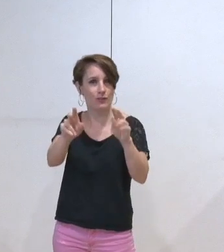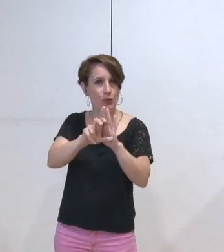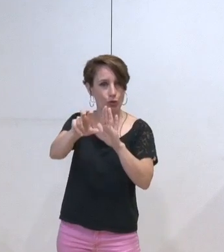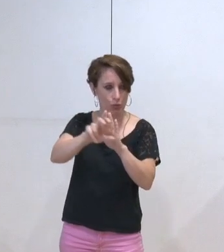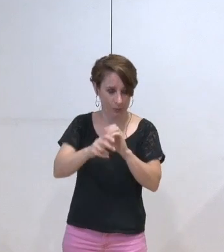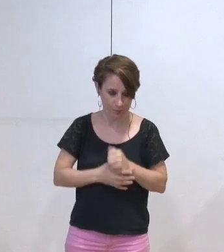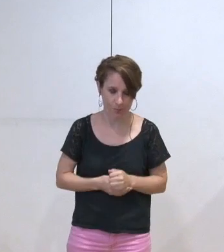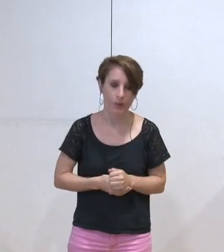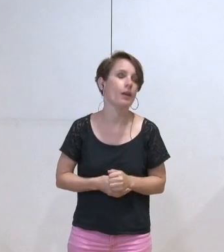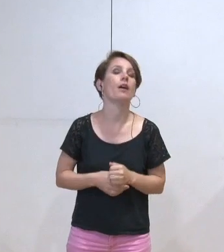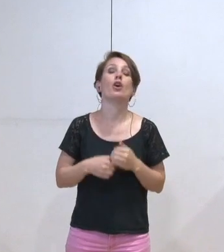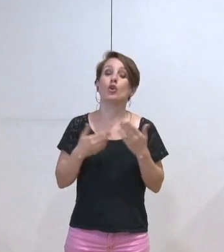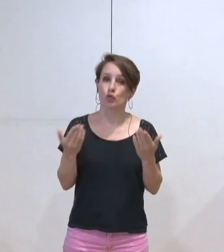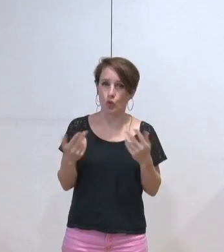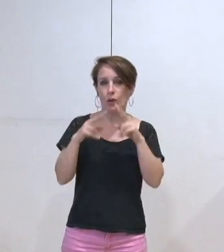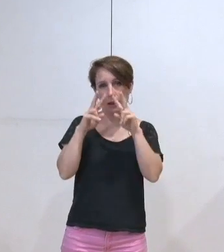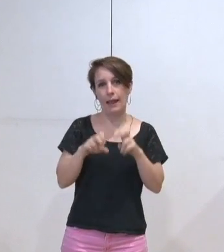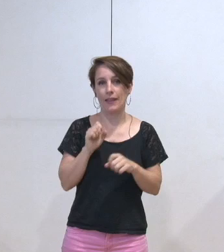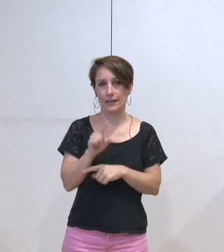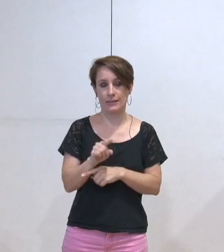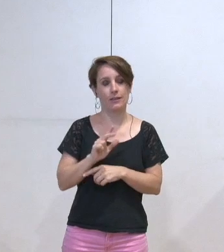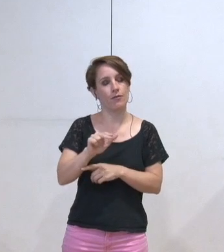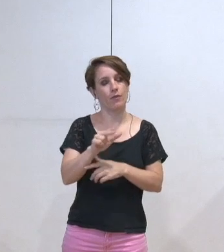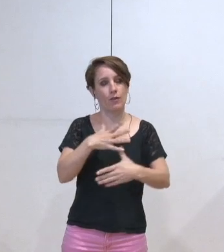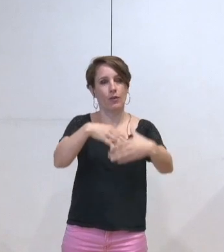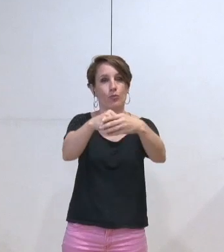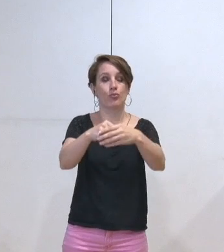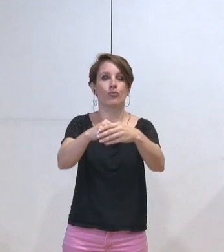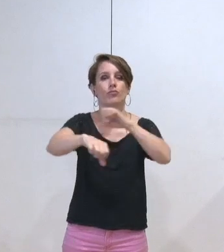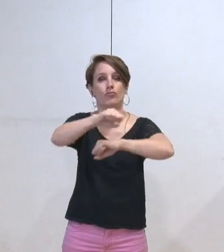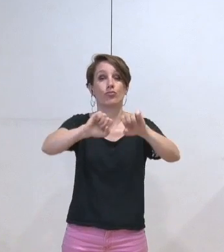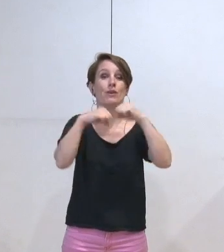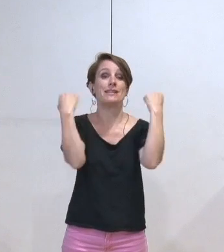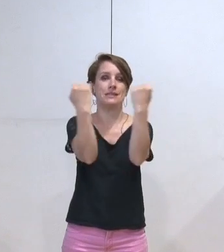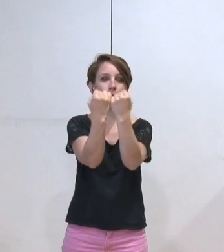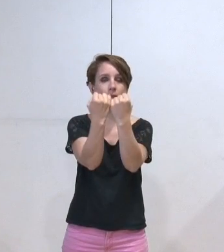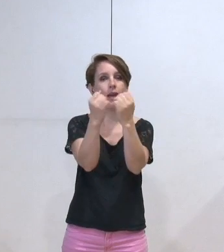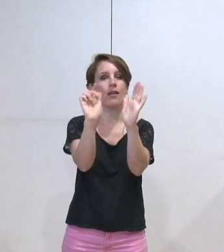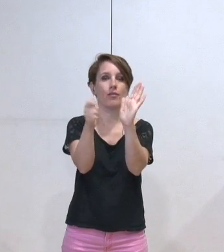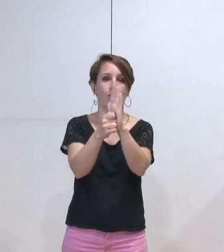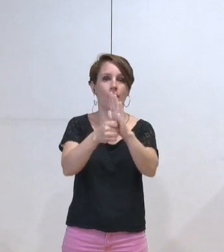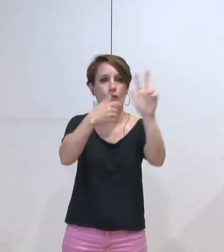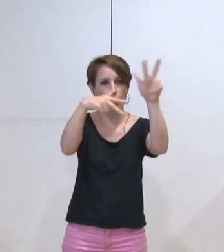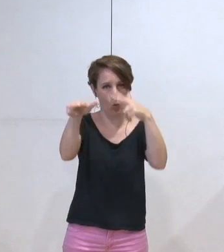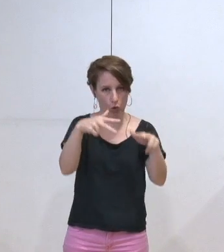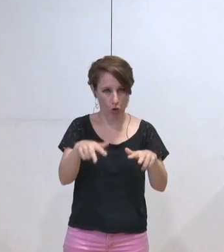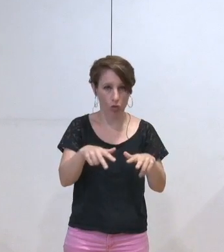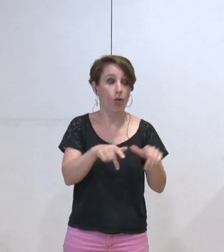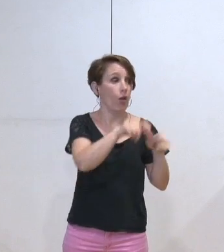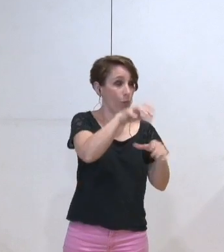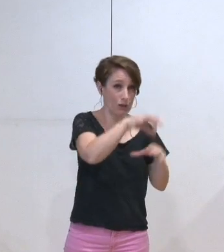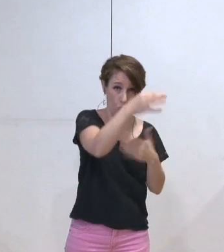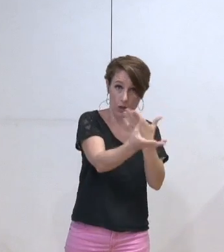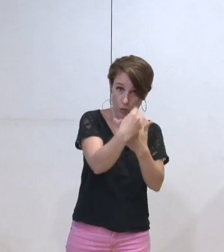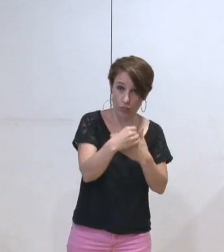analyse des besoins sociaux fera donc par conséquent l'objet d'un séminaire à l'automne qui sera ouvert aux élus aux professionnels et aux habitants